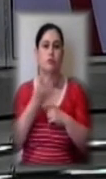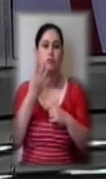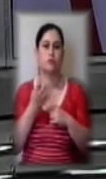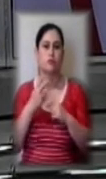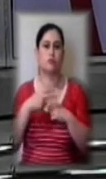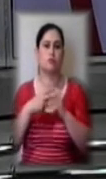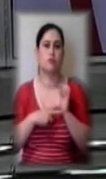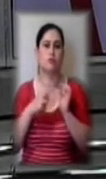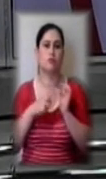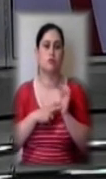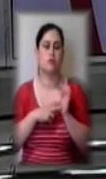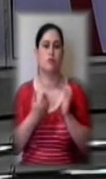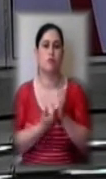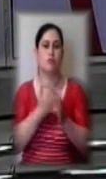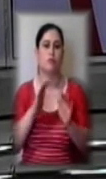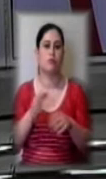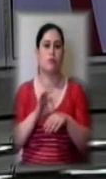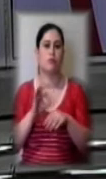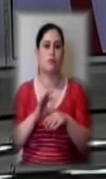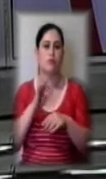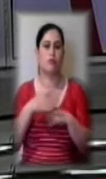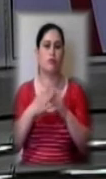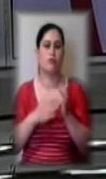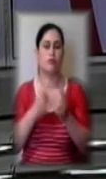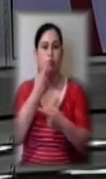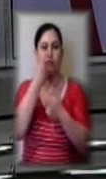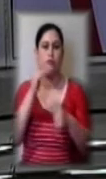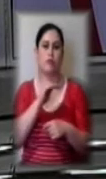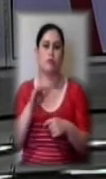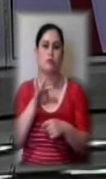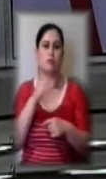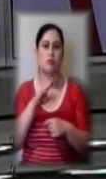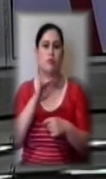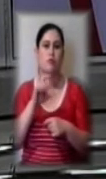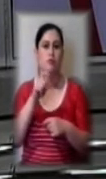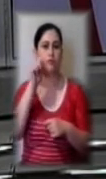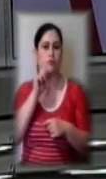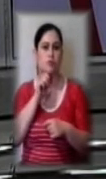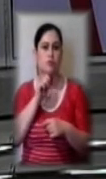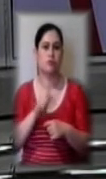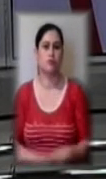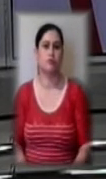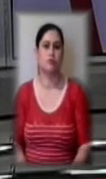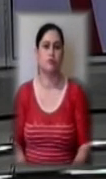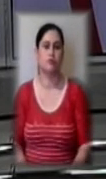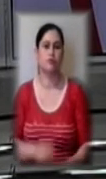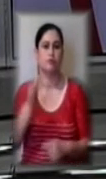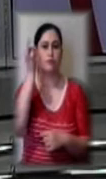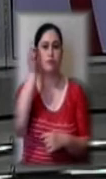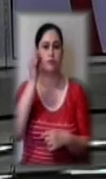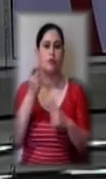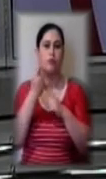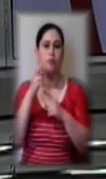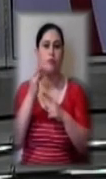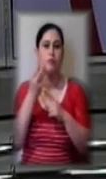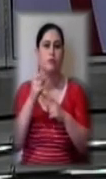нових випадків інфікування. Про це повідомляють на офіційному сайті Міністерства охорони здоров'я України. Нагадаю, 11 березня на засіданні